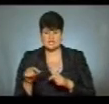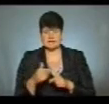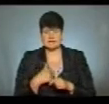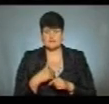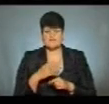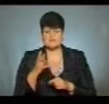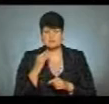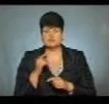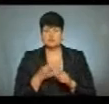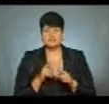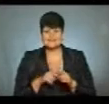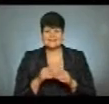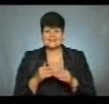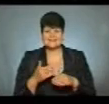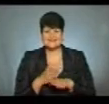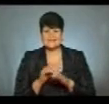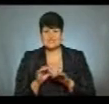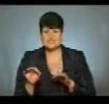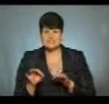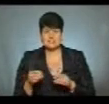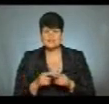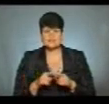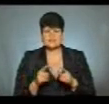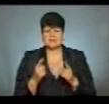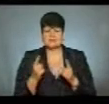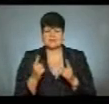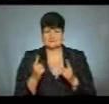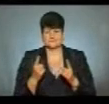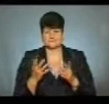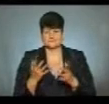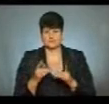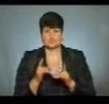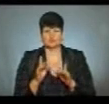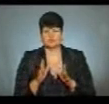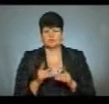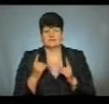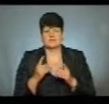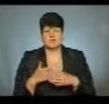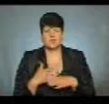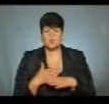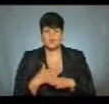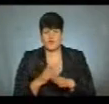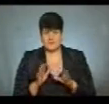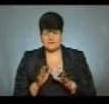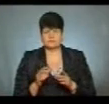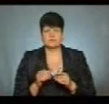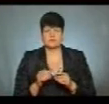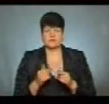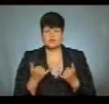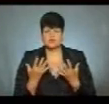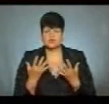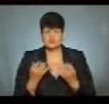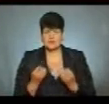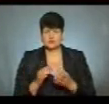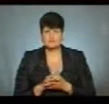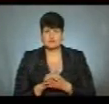такі тріщини – це не є, скажімо, така велика панацея, яка може призвести до значних руйнувань. Значить, на сьогоднішній день